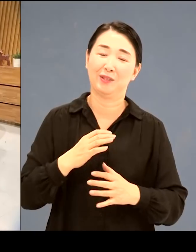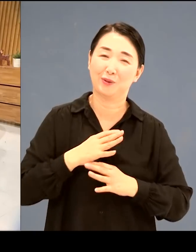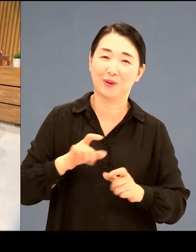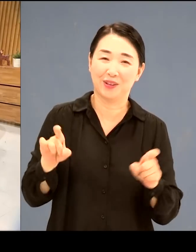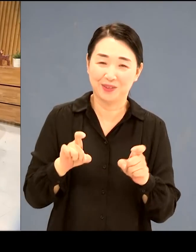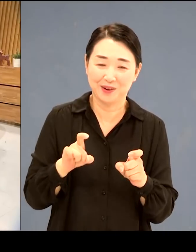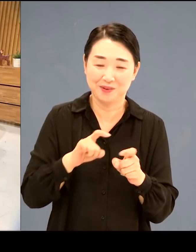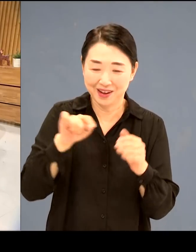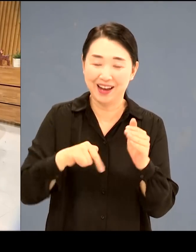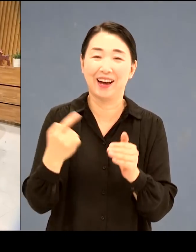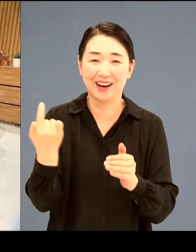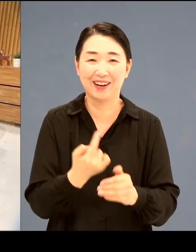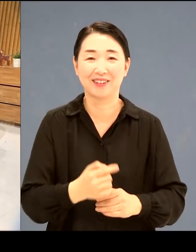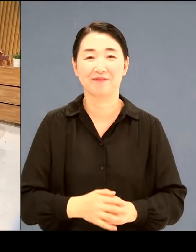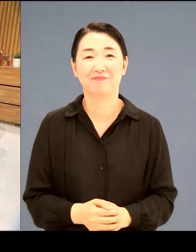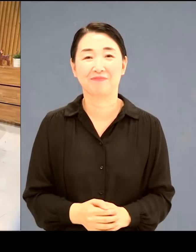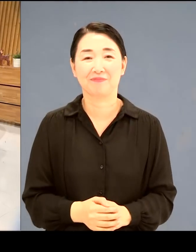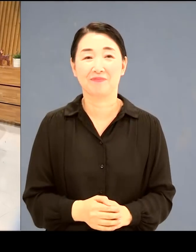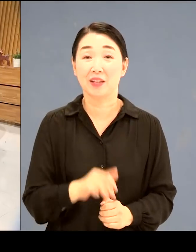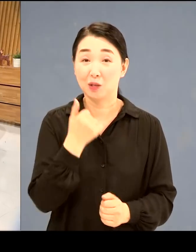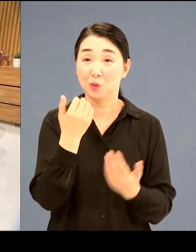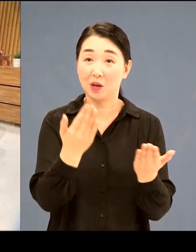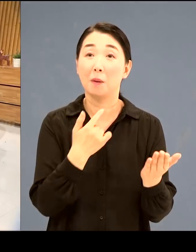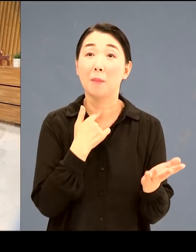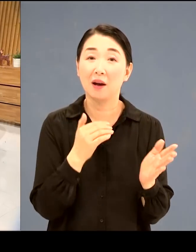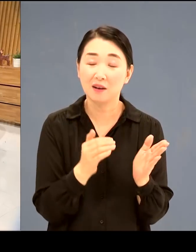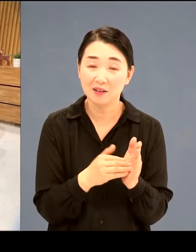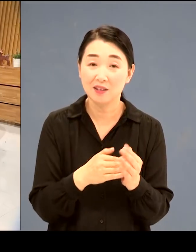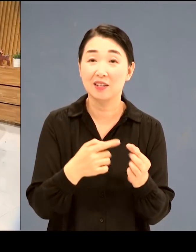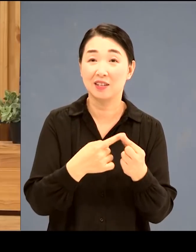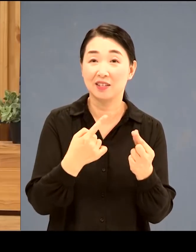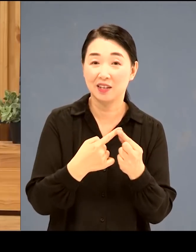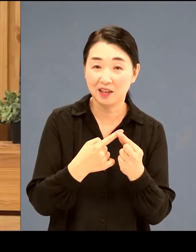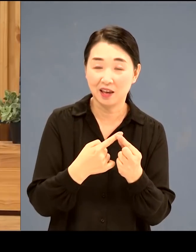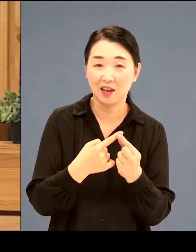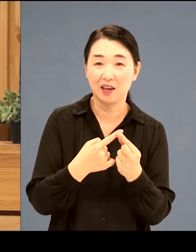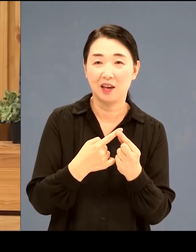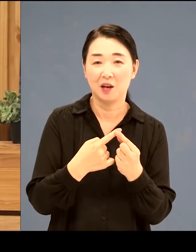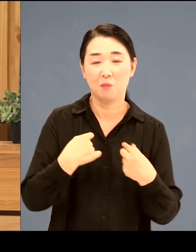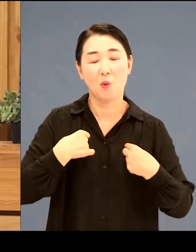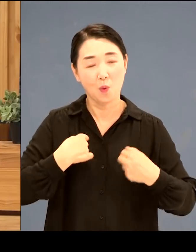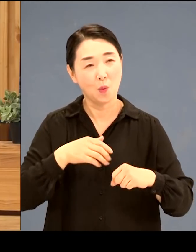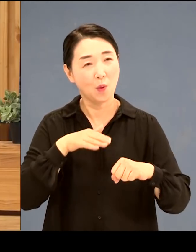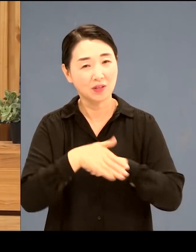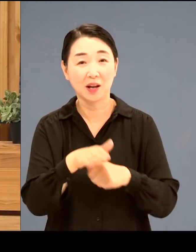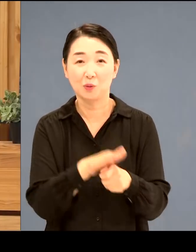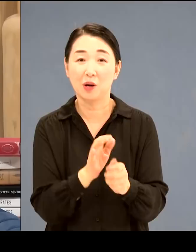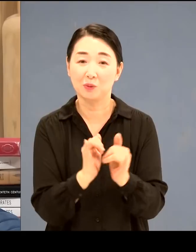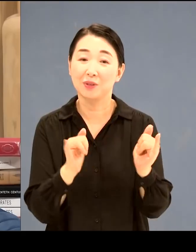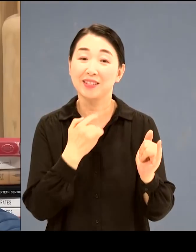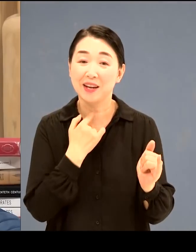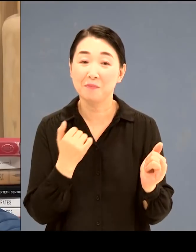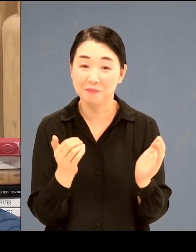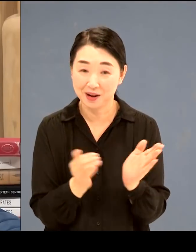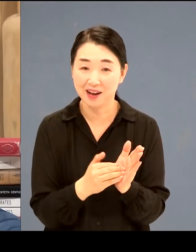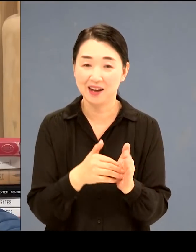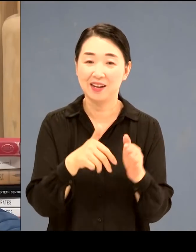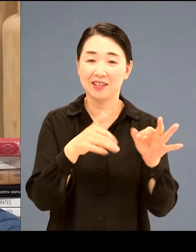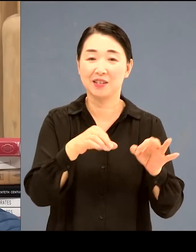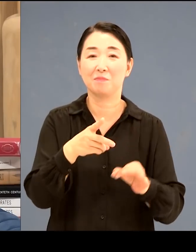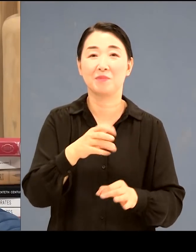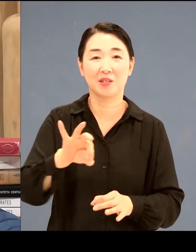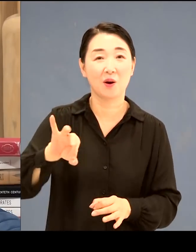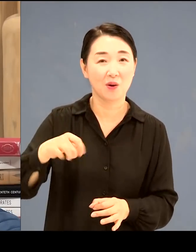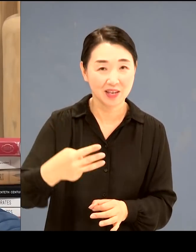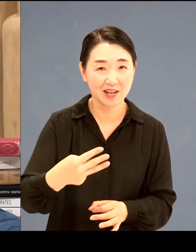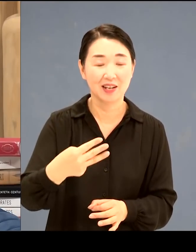아니, 아까 뭐 소개하셨지만 우리나라 1세대 스타일리스트라고 그래요. 또 김성일 씨나 정윤기 씨 같은 분들하고 함께 활동을 하셨잖아요.